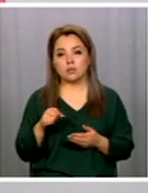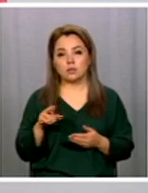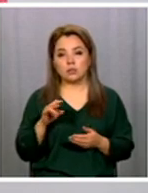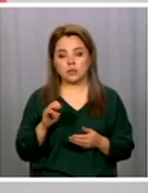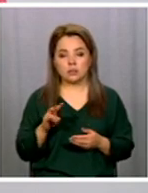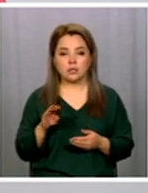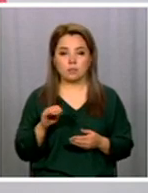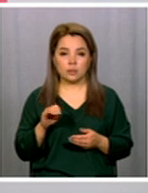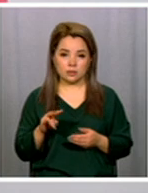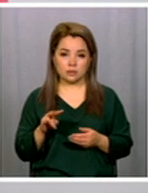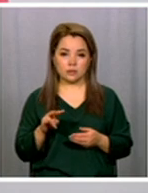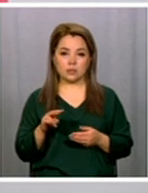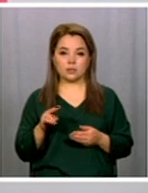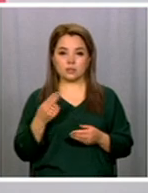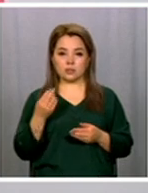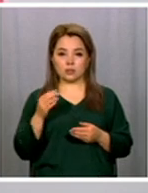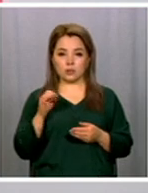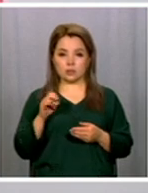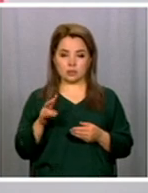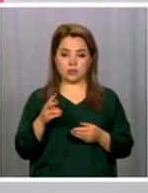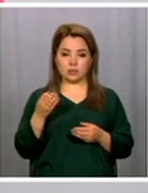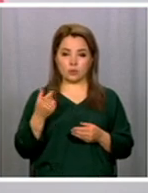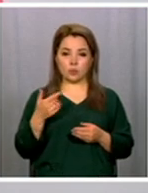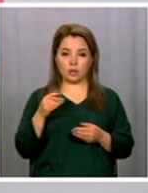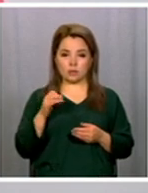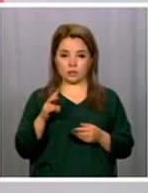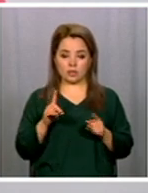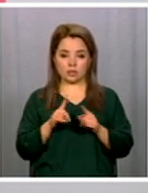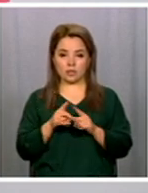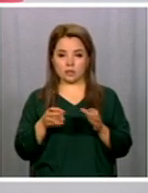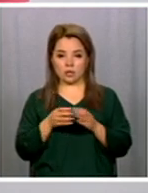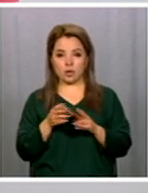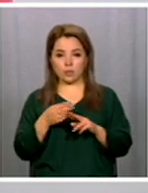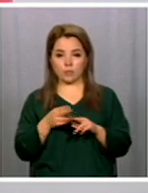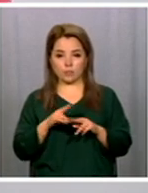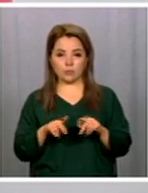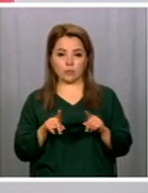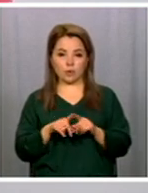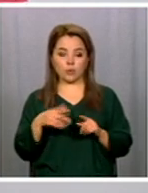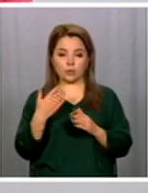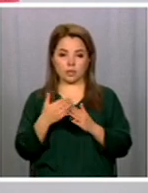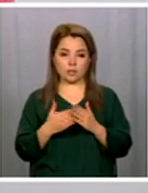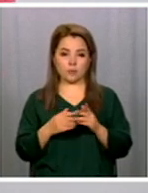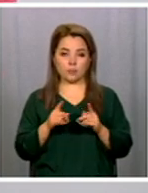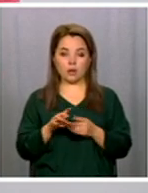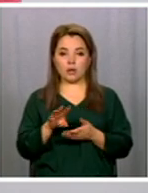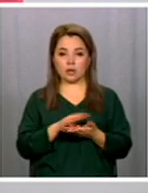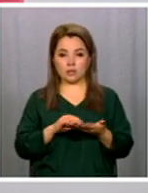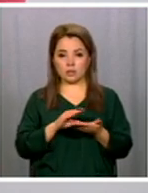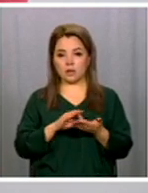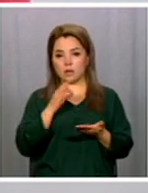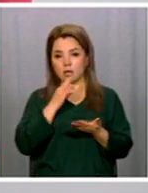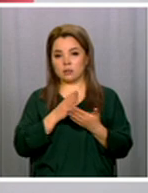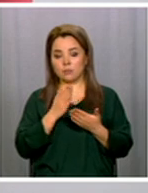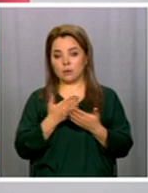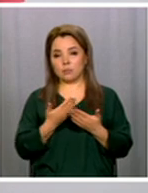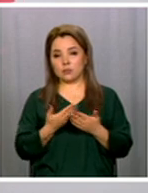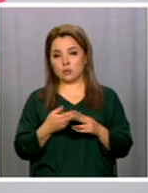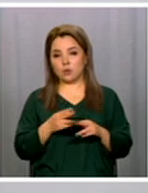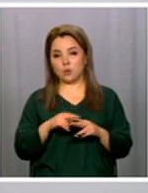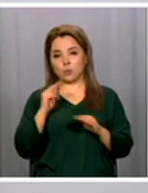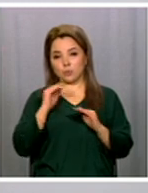тимин, цитозин және гуанин. Дәл солай ол тізбектер қайталана береді. Мысалы,